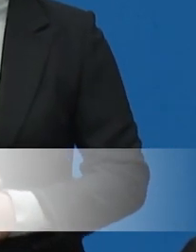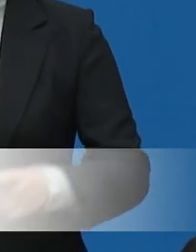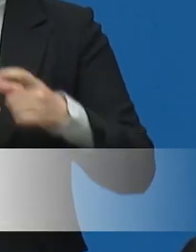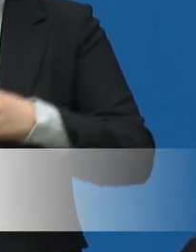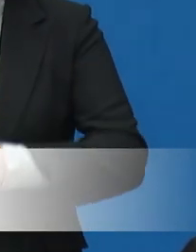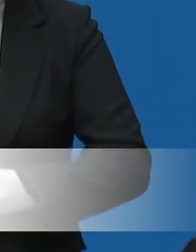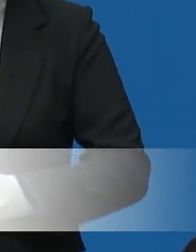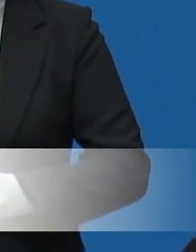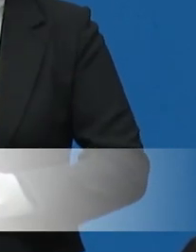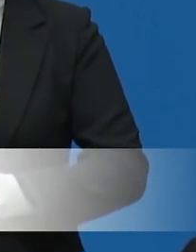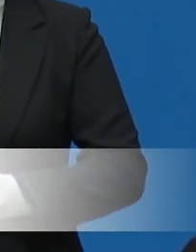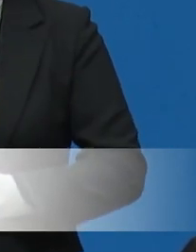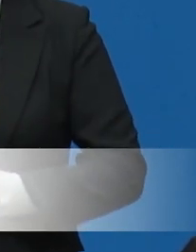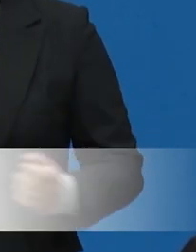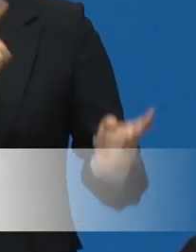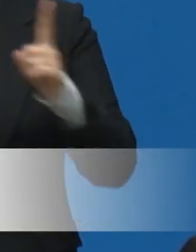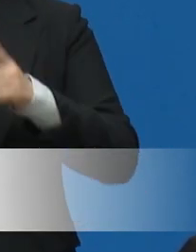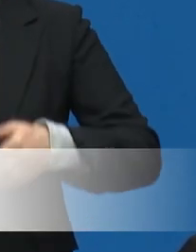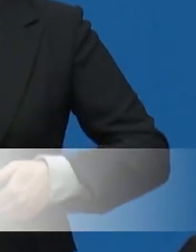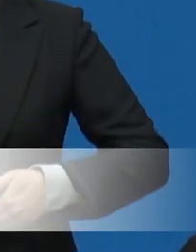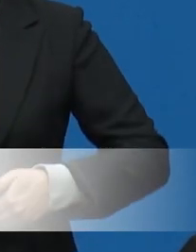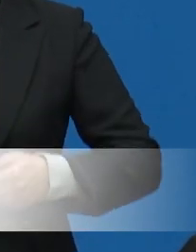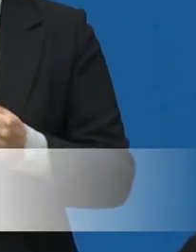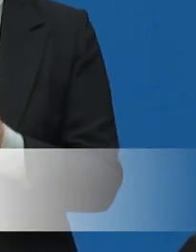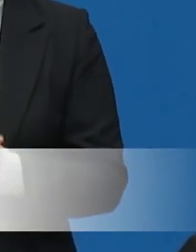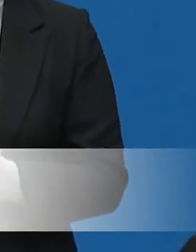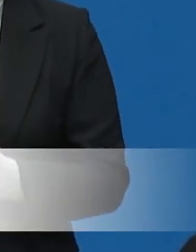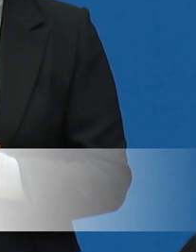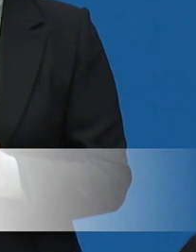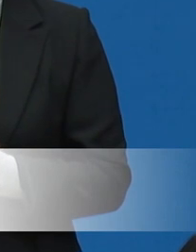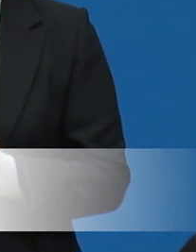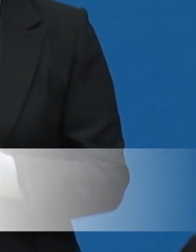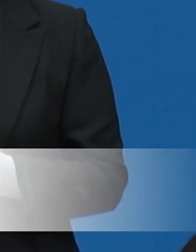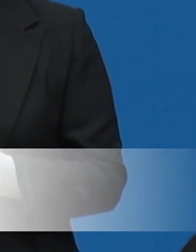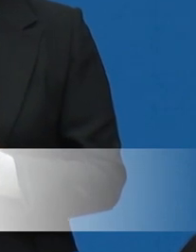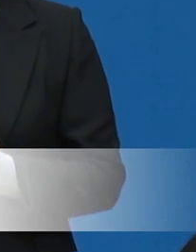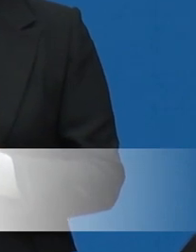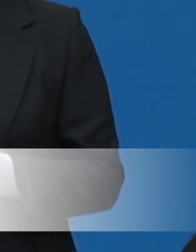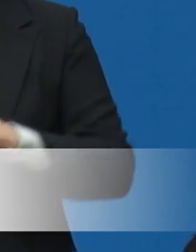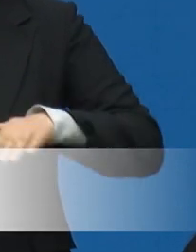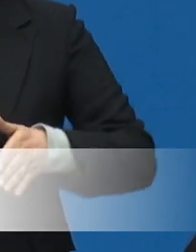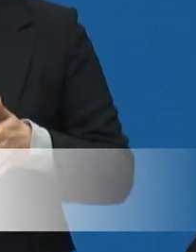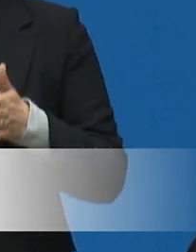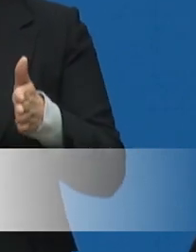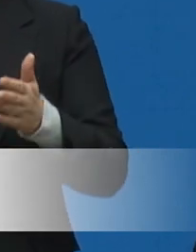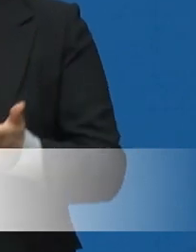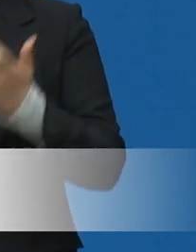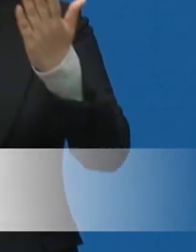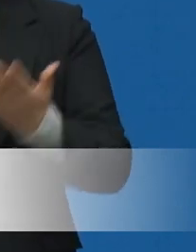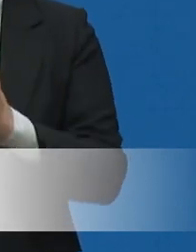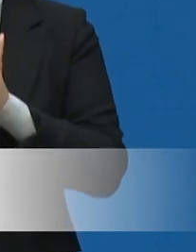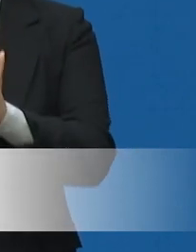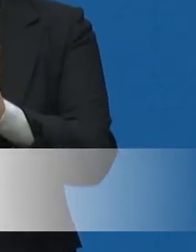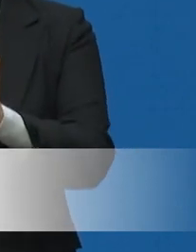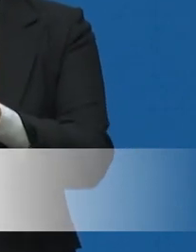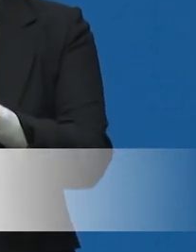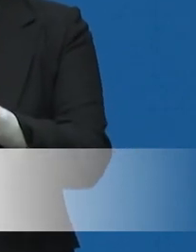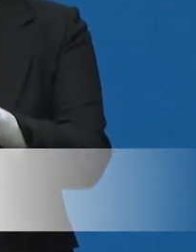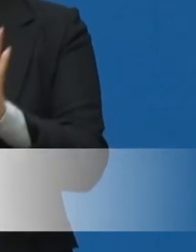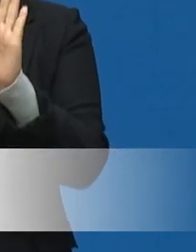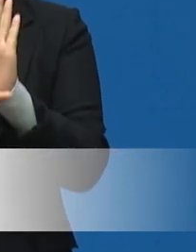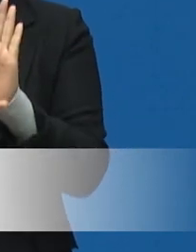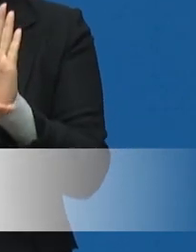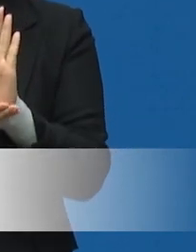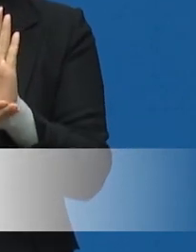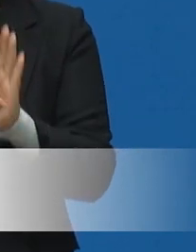끈을 한순간도 늦출 수 없는 상황입니다. 이에 전라남도는 산불 방지 대책